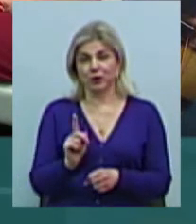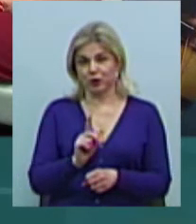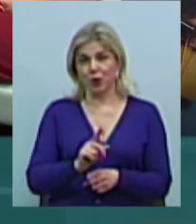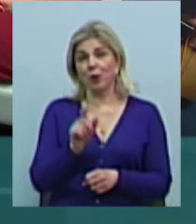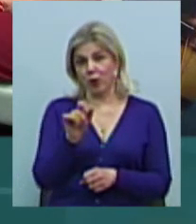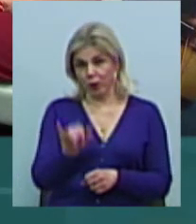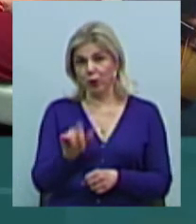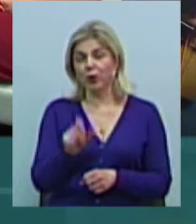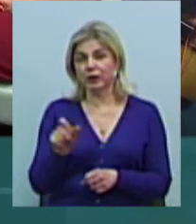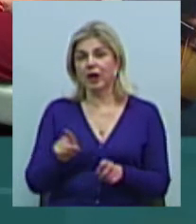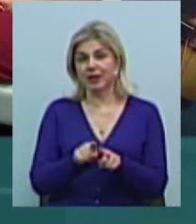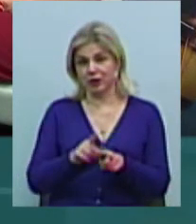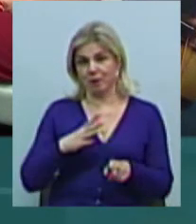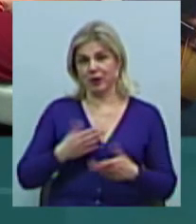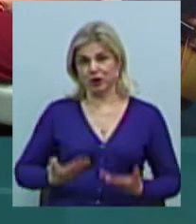було радісне.